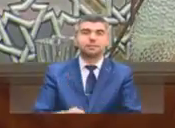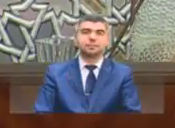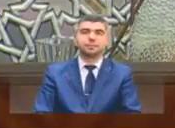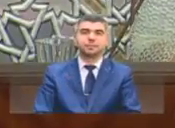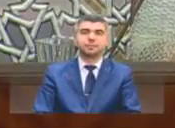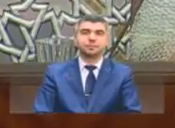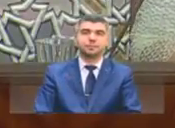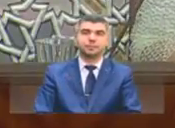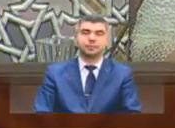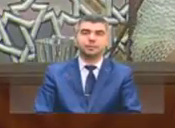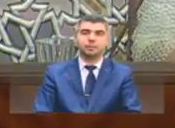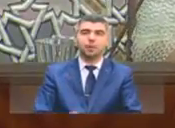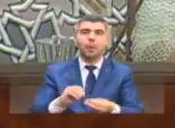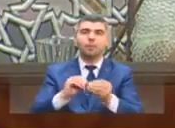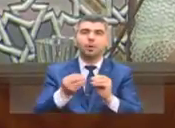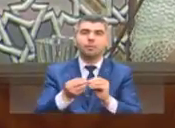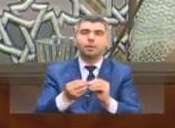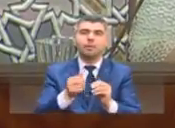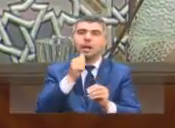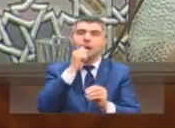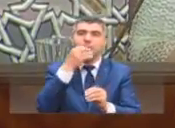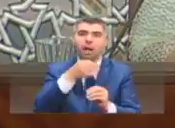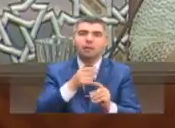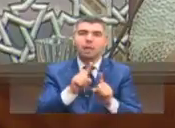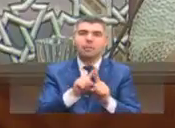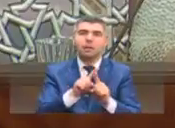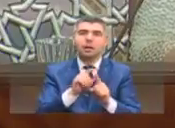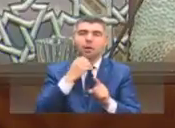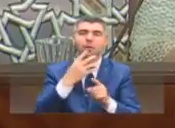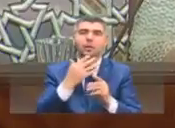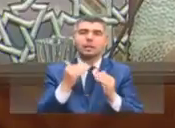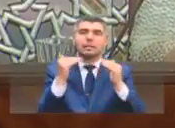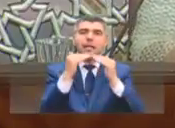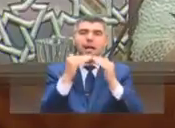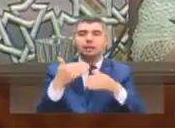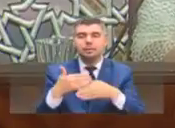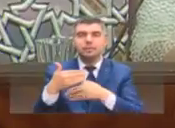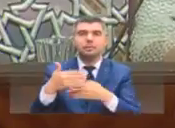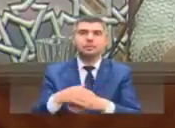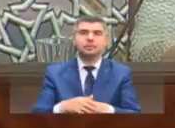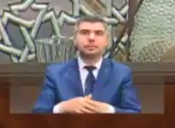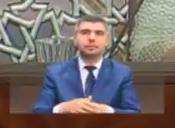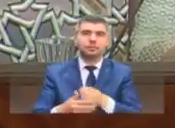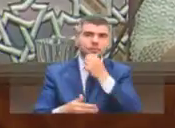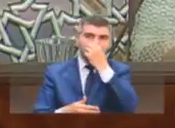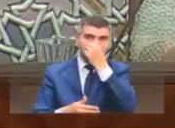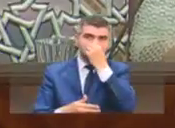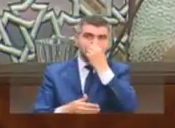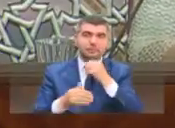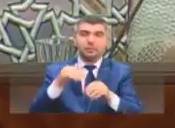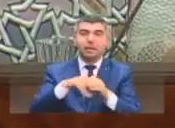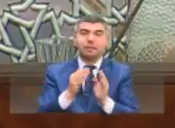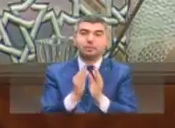عن بإشكال الماء الشروب بإقليم زاغورة للسيدات والسادة النواب المحترمين عن فريق العدالة